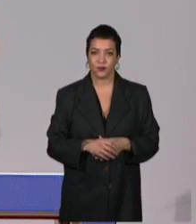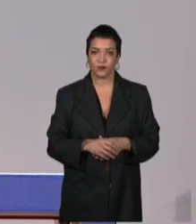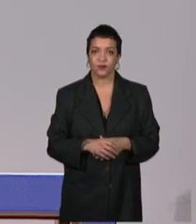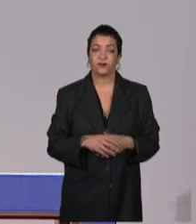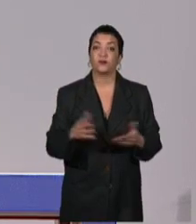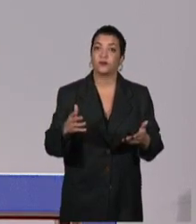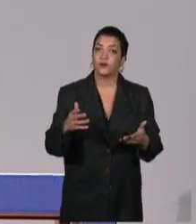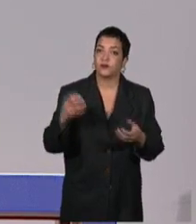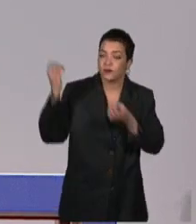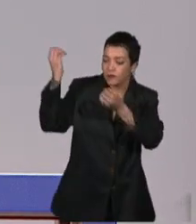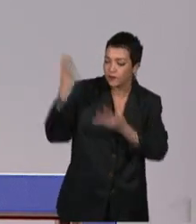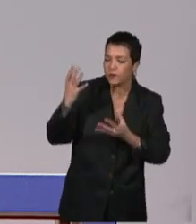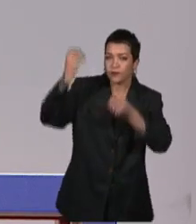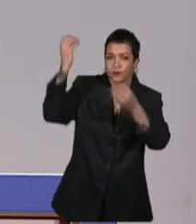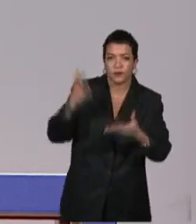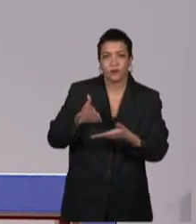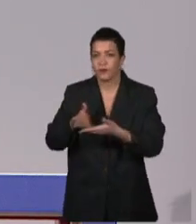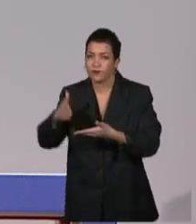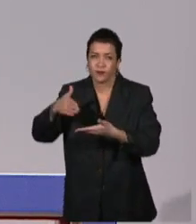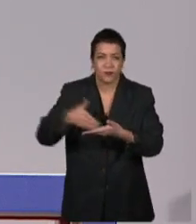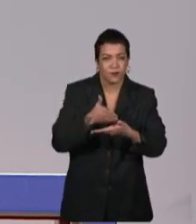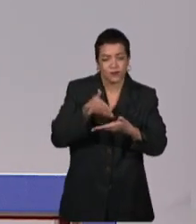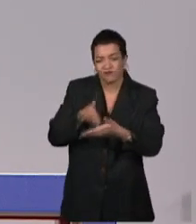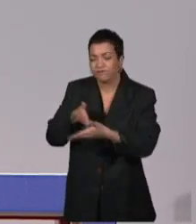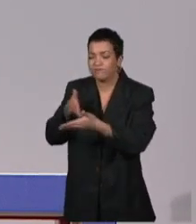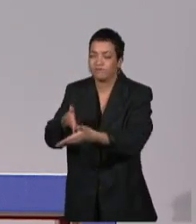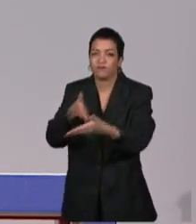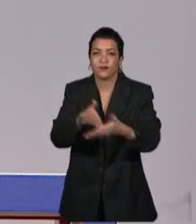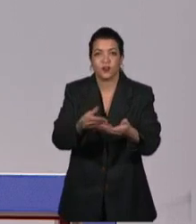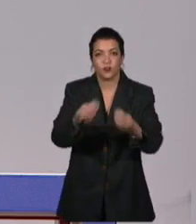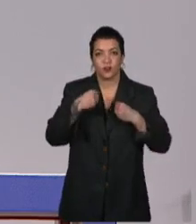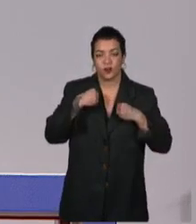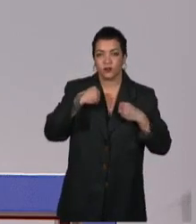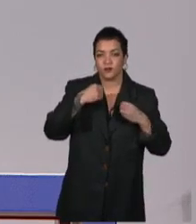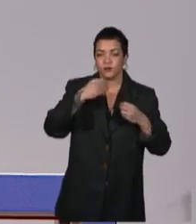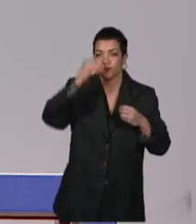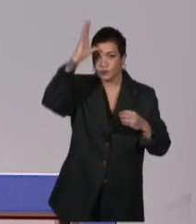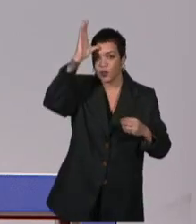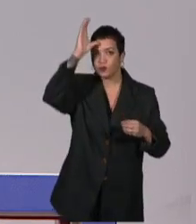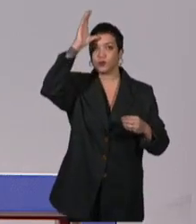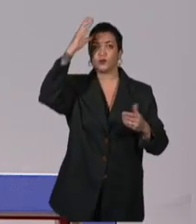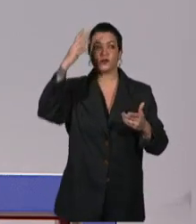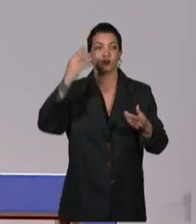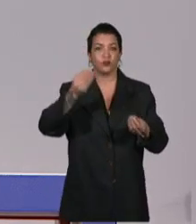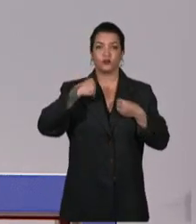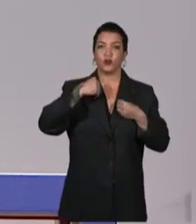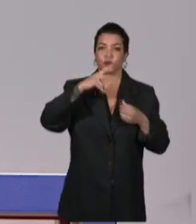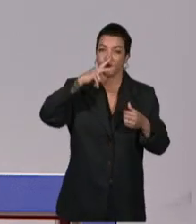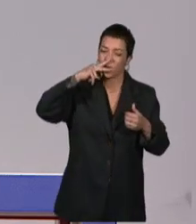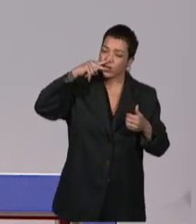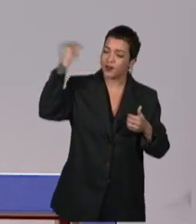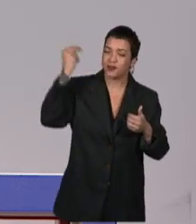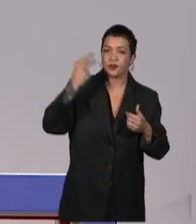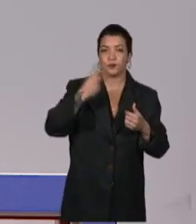Mais ces épreuves, elles m'ont fait mûrir. Elles ont renforcé cette part d'humanité sans